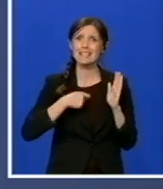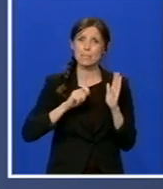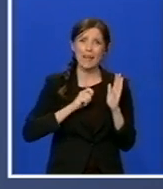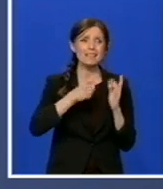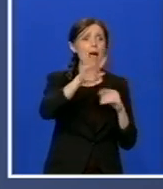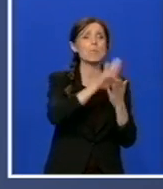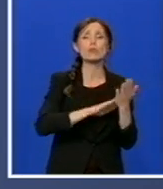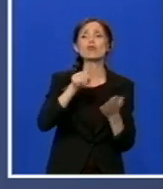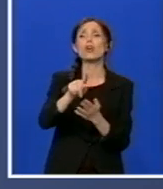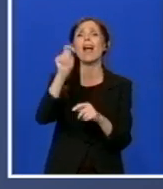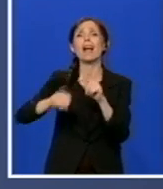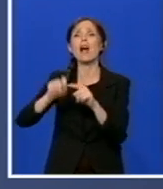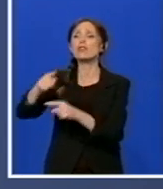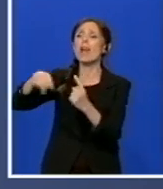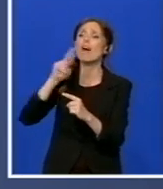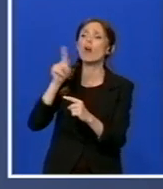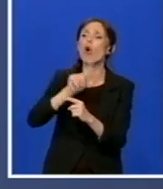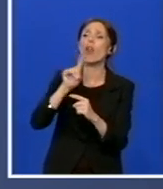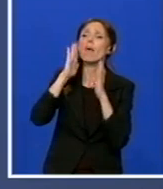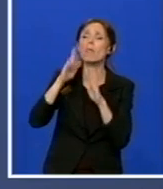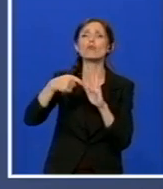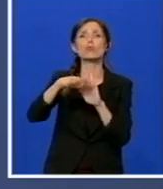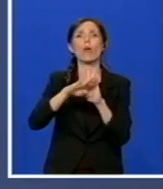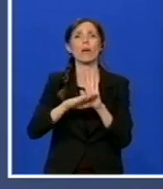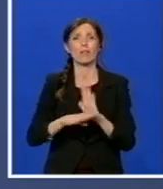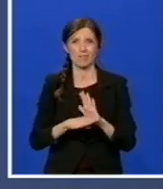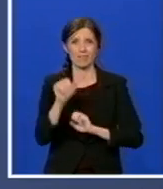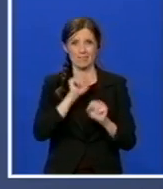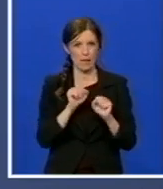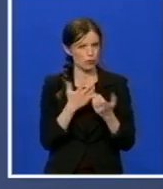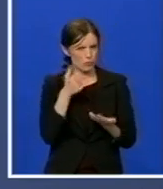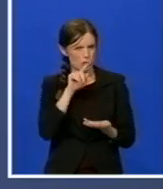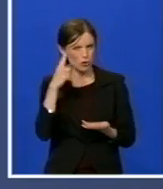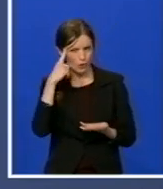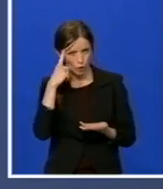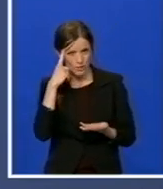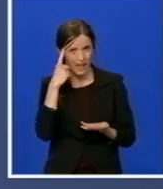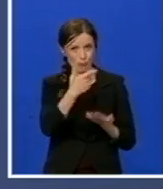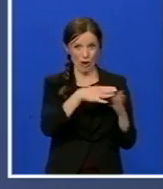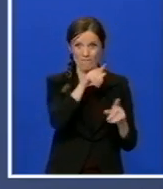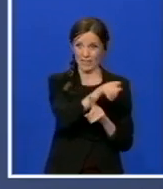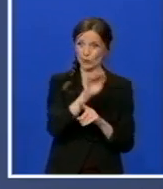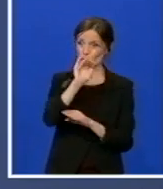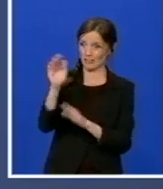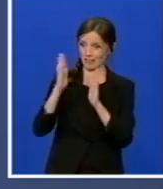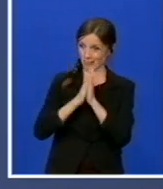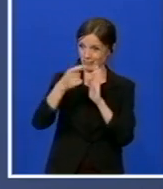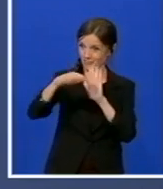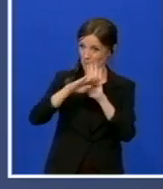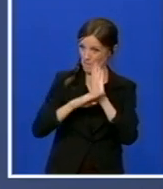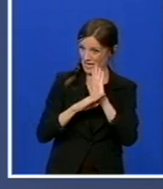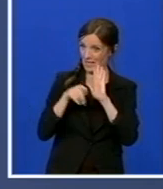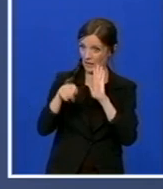mere. Pa je pitanje, šta nam to govori? Je li to govori da predložene mere ne daju željene rezultate i da li